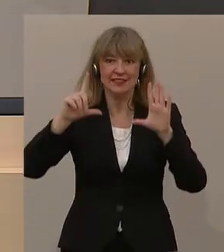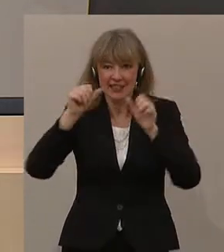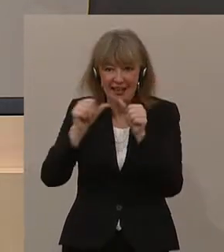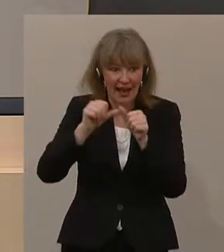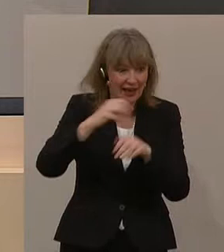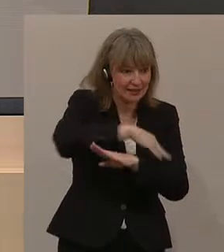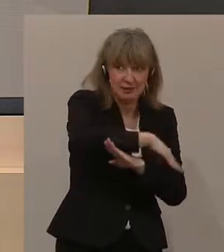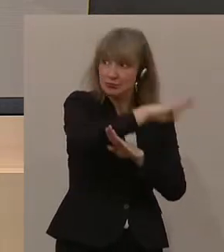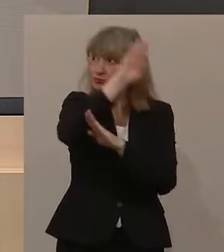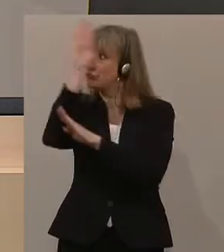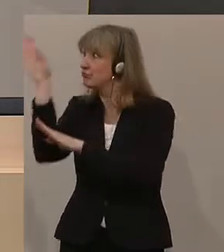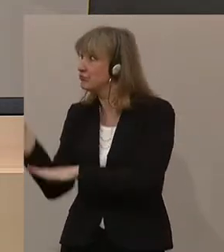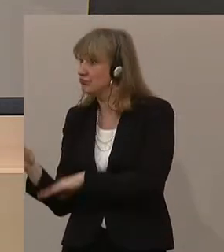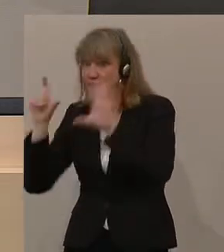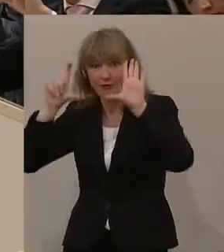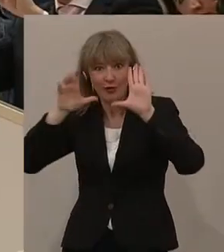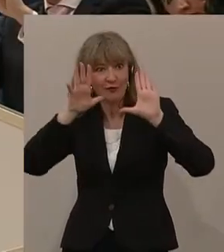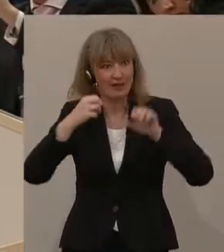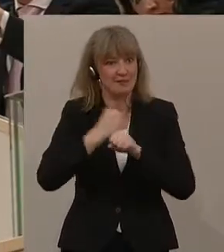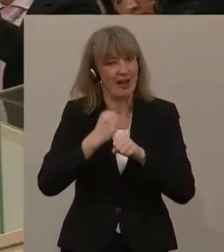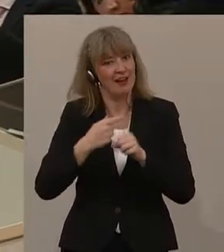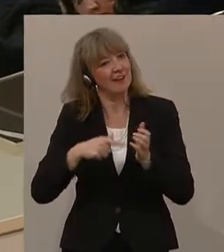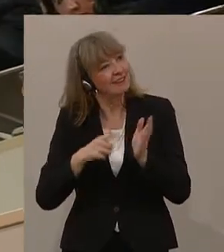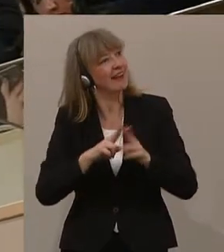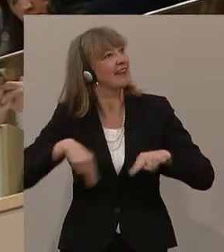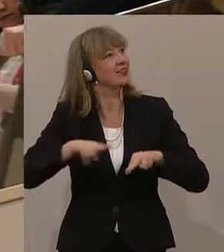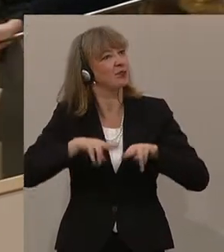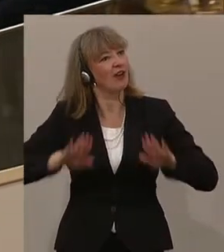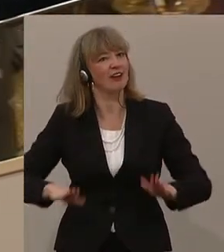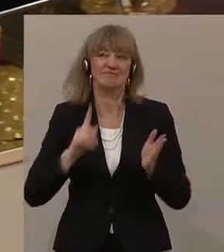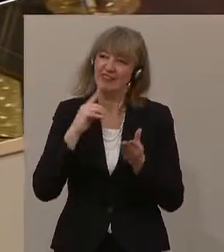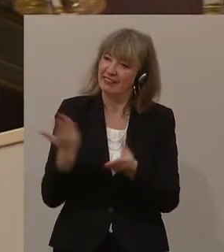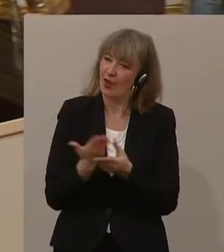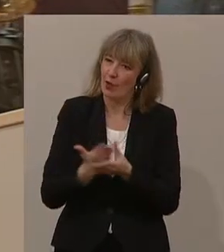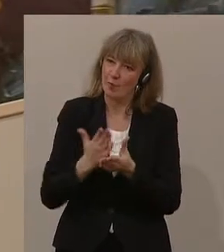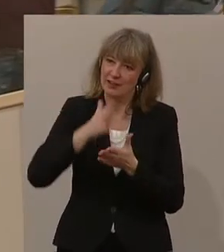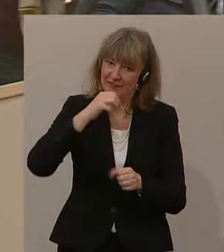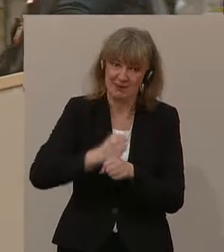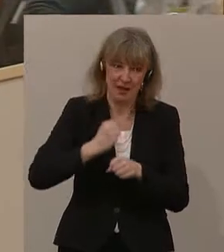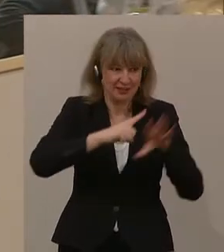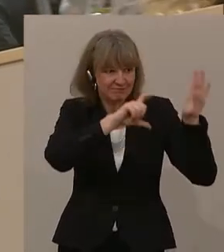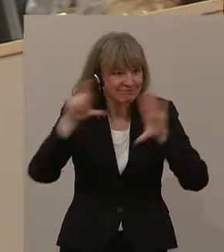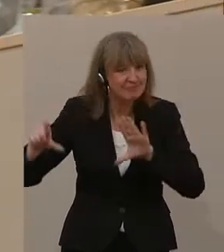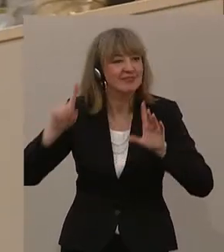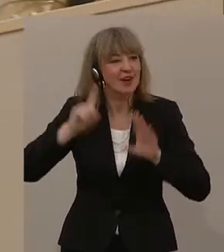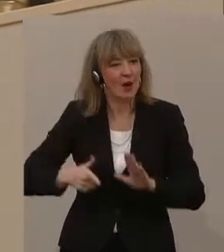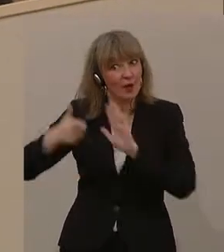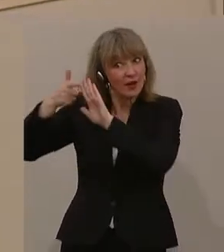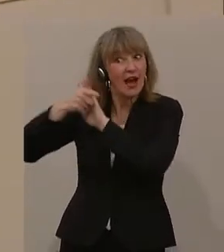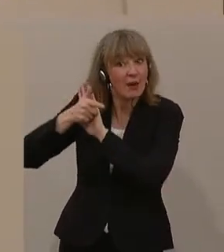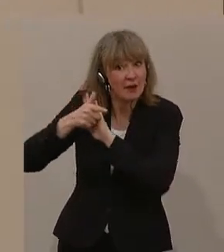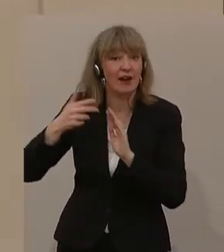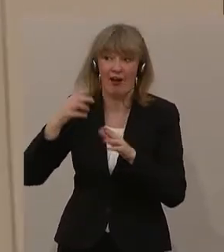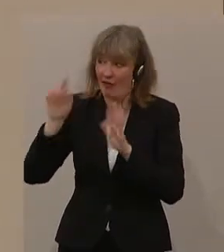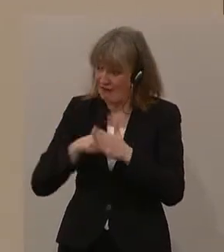360-Grad-Fotoaufnahme der Nationalratssitzung zu Dokumentationszwecken angefertigt werden. Der Aufbau der Kamera wird nach der